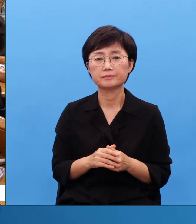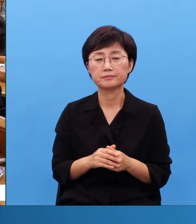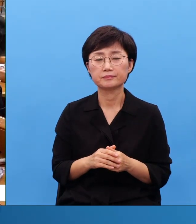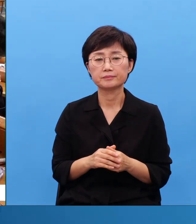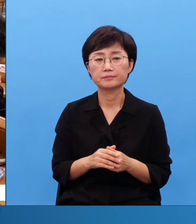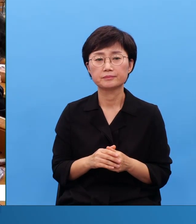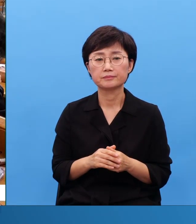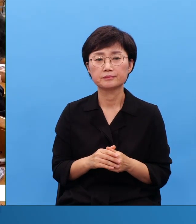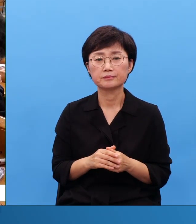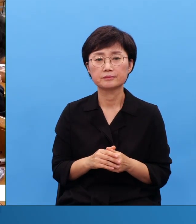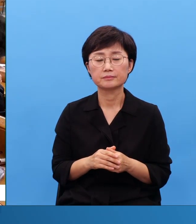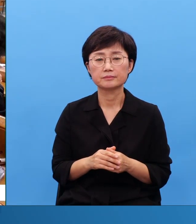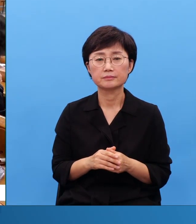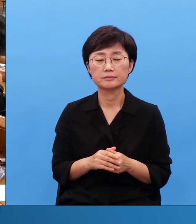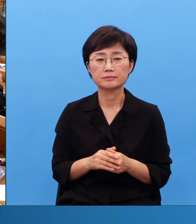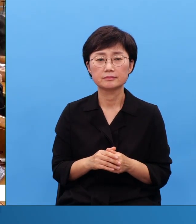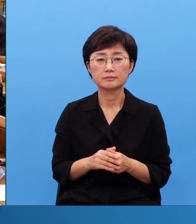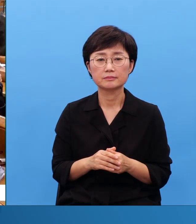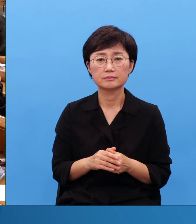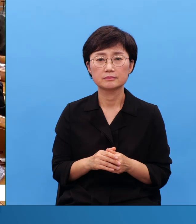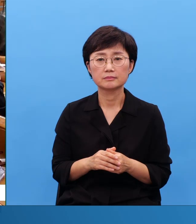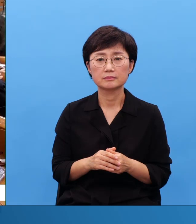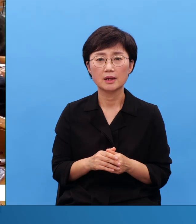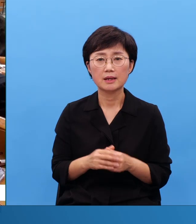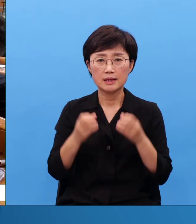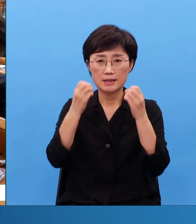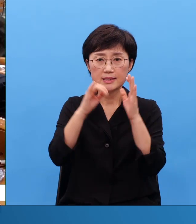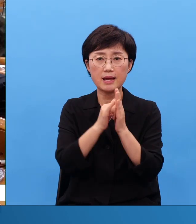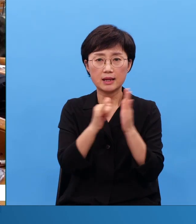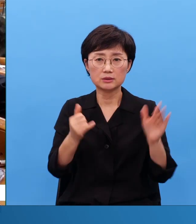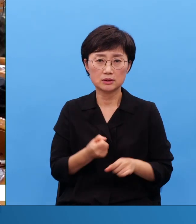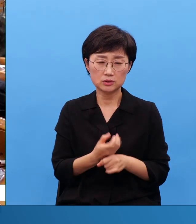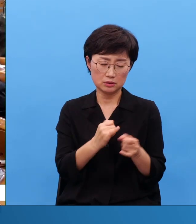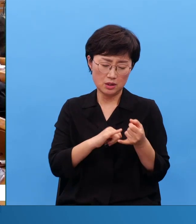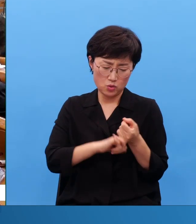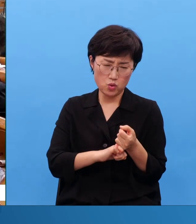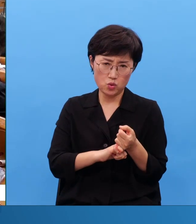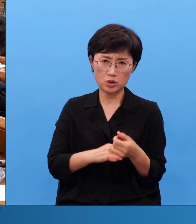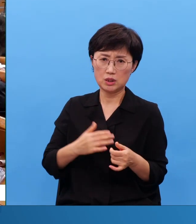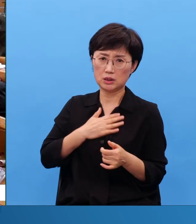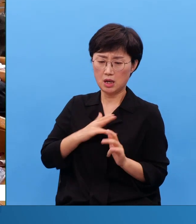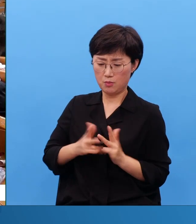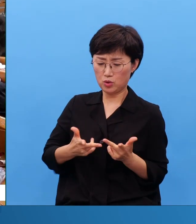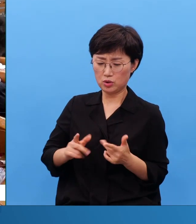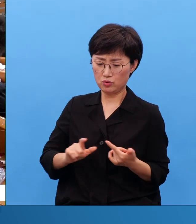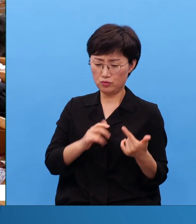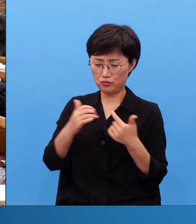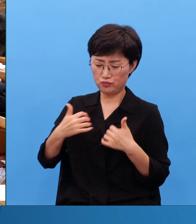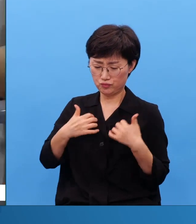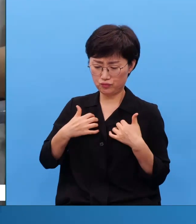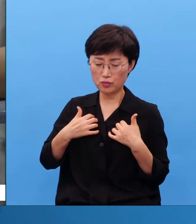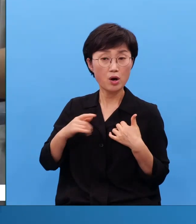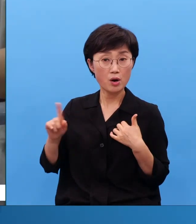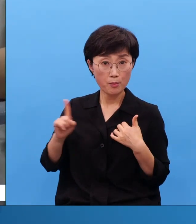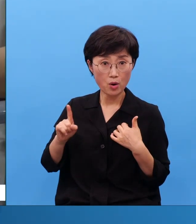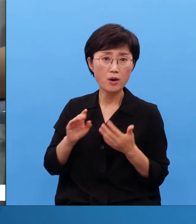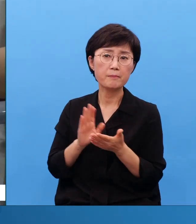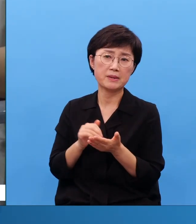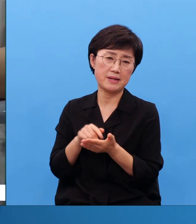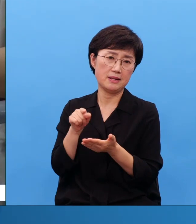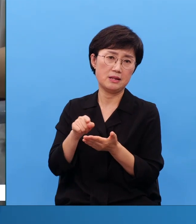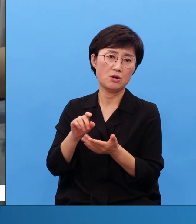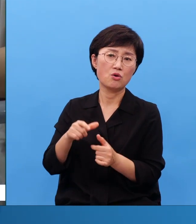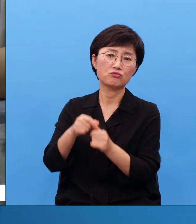237 새가족 현장 사역자 훈련은 새가족에게 꼭 전달하고 사역자 자신도 누려야 할 비밀이 구원의 길을